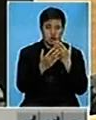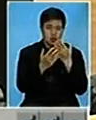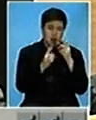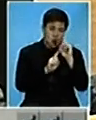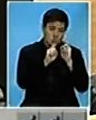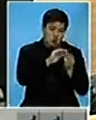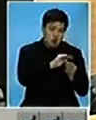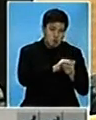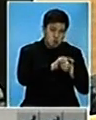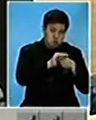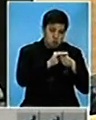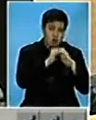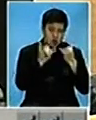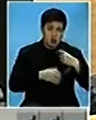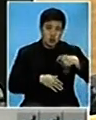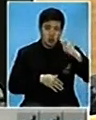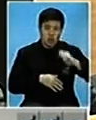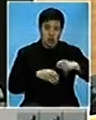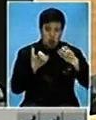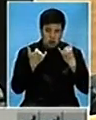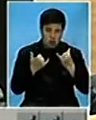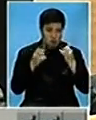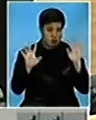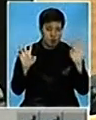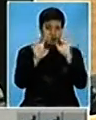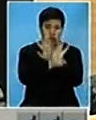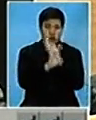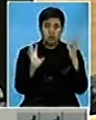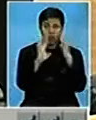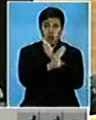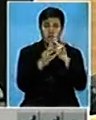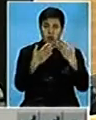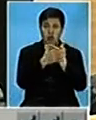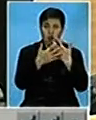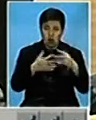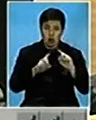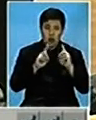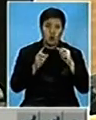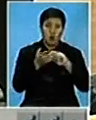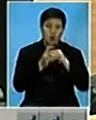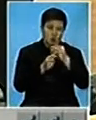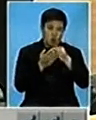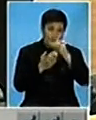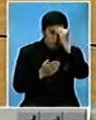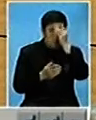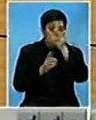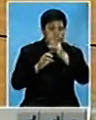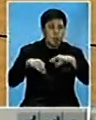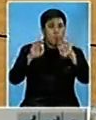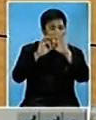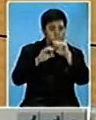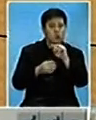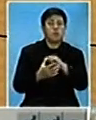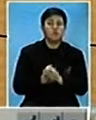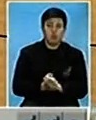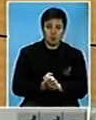และศาลรัฐธรรมนูญปัจจุบันแม้ว่าจะเป็นคนละชุดกันแต่นั่นก็เป็นบทเรียนครั้งสำคัญ